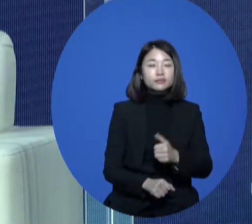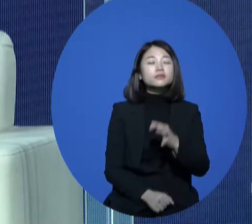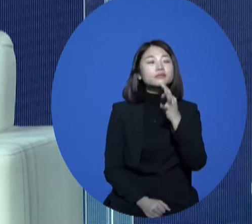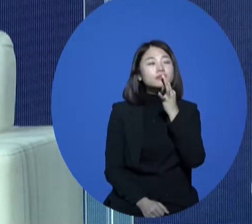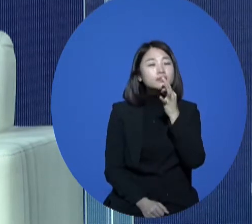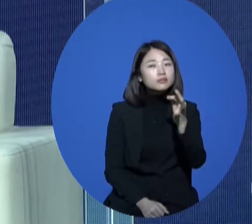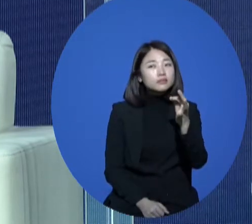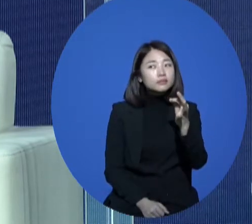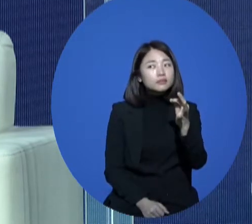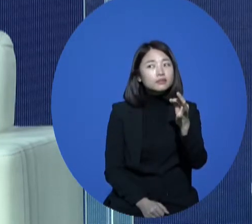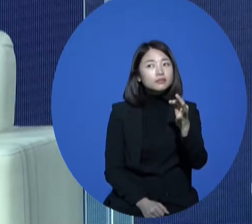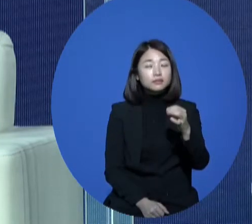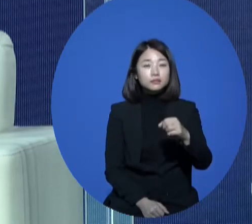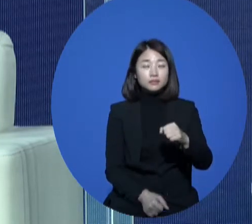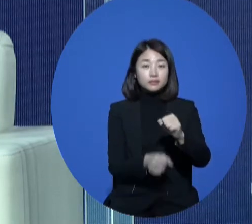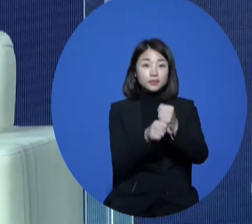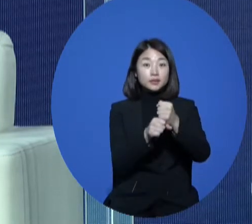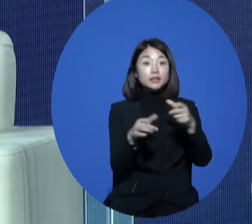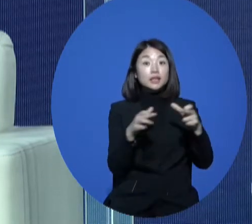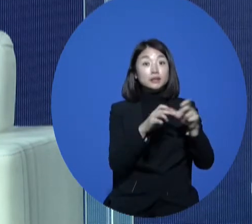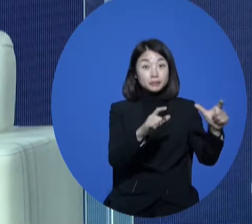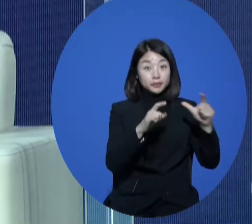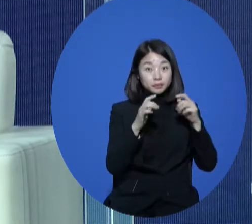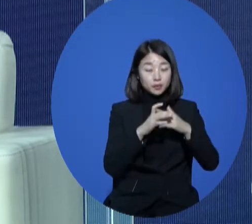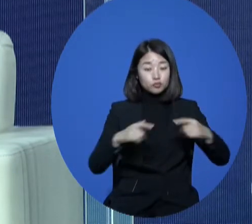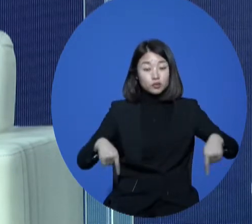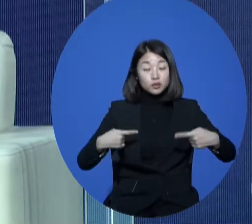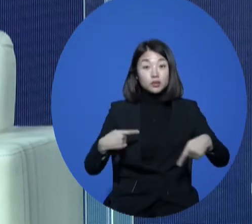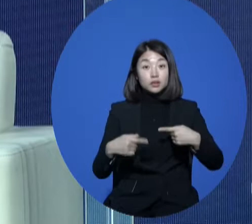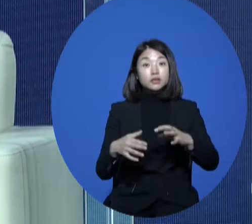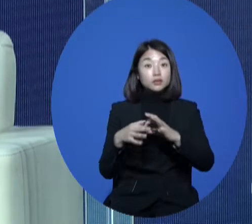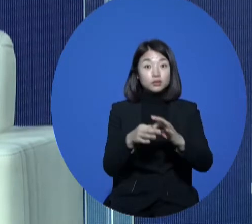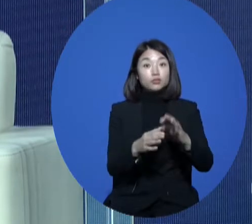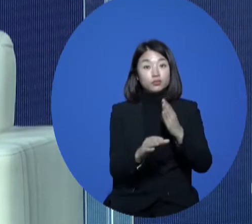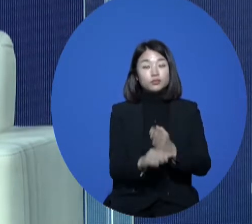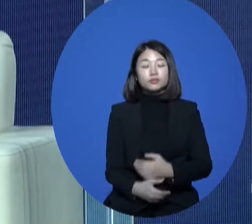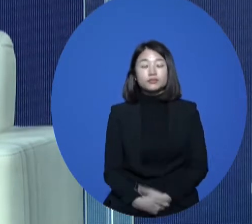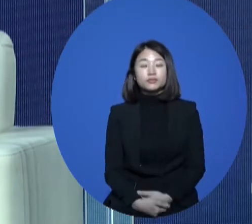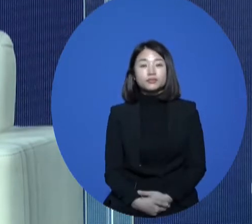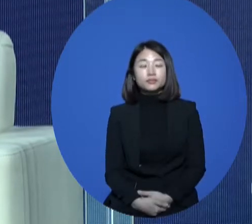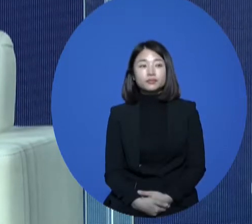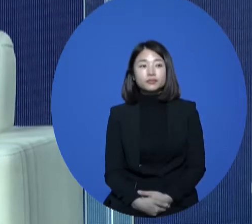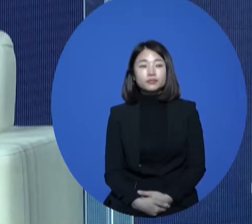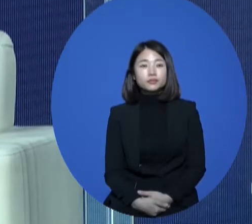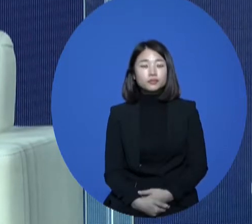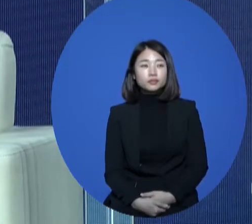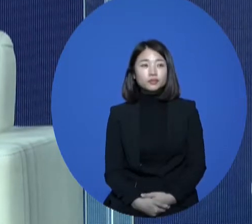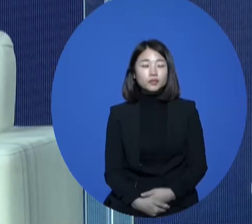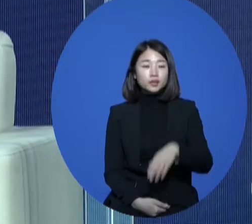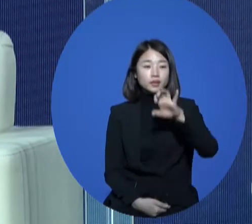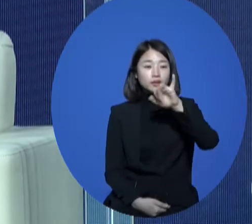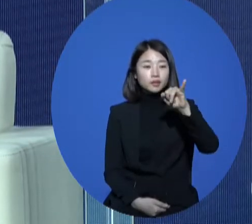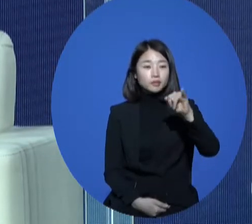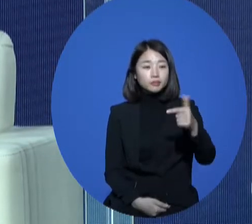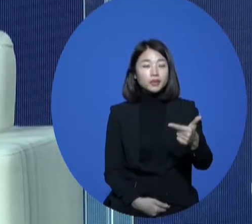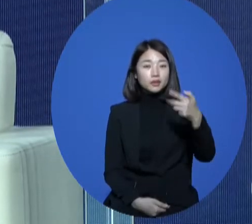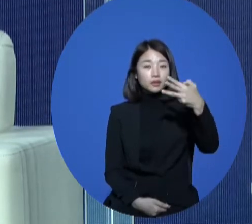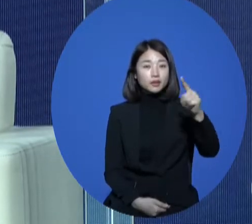이후에 휠체어를 타고 사용하고 계시다고 합니다. 2018년 2월에 핀란드 최초로 장애인